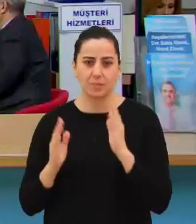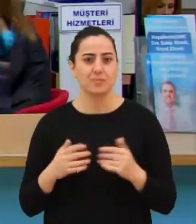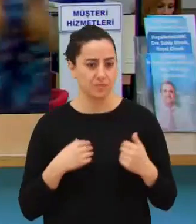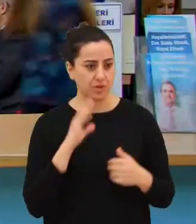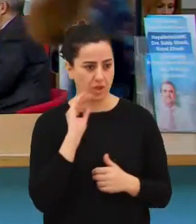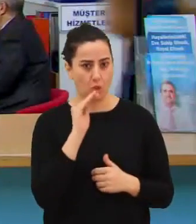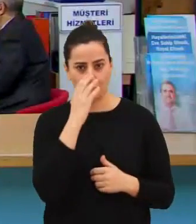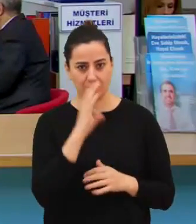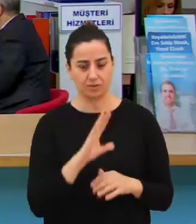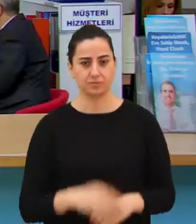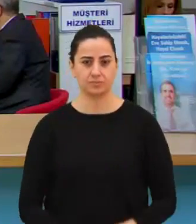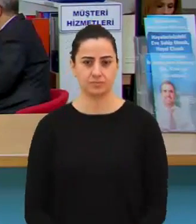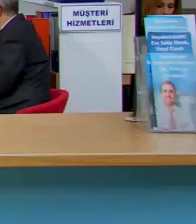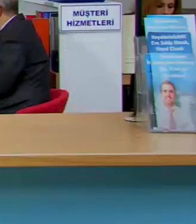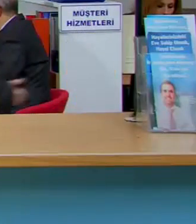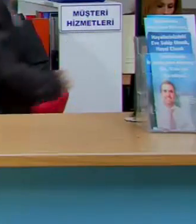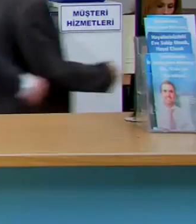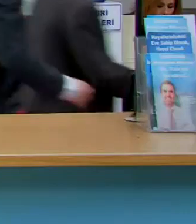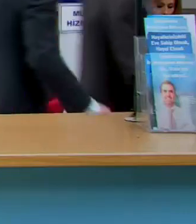ben de geliyorum ya. Dur, bakalım neymiş?